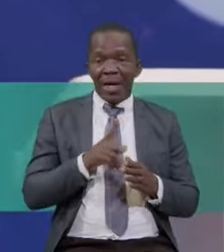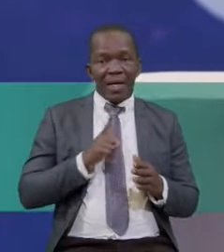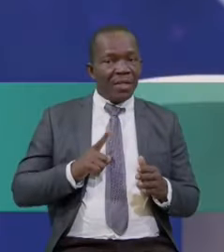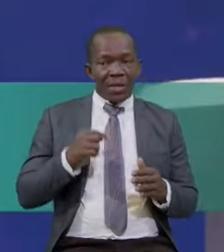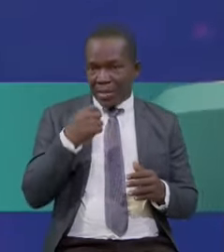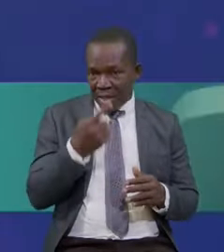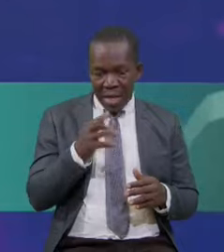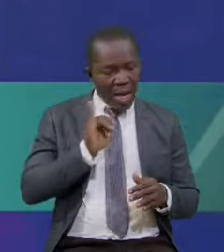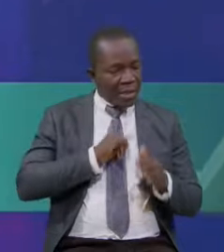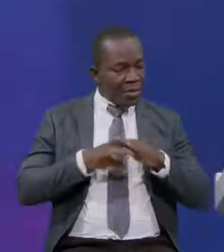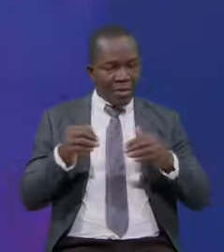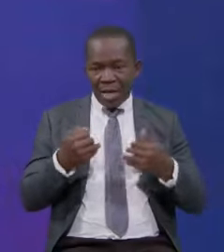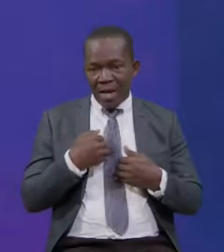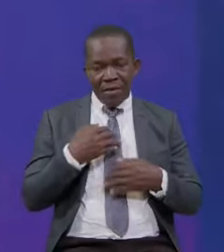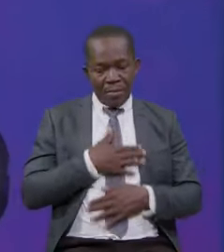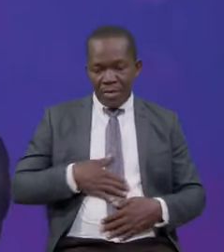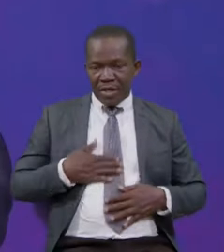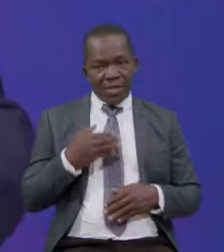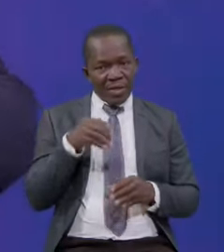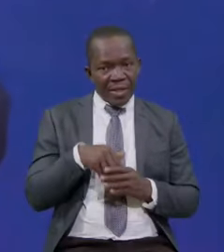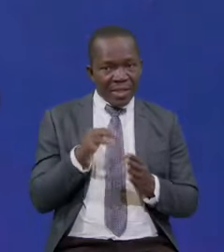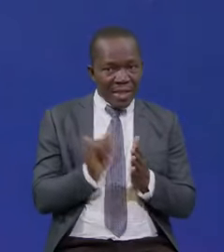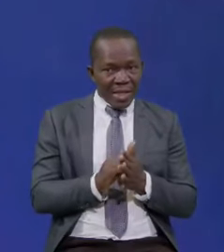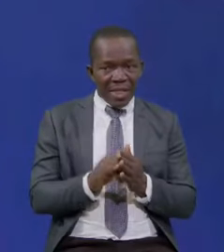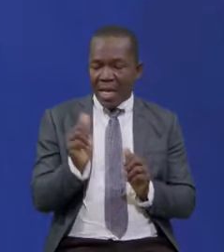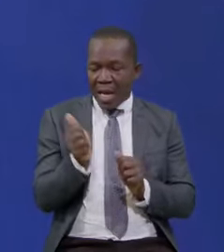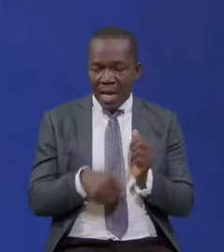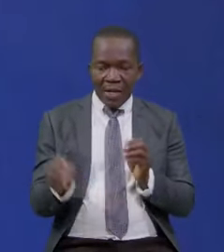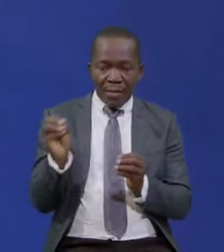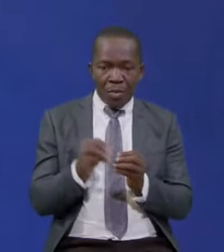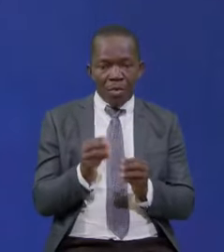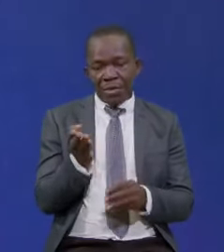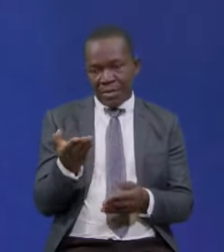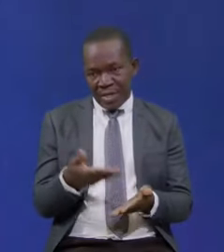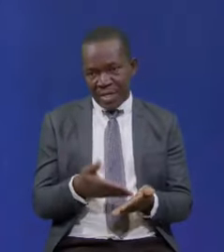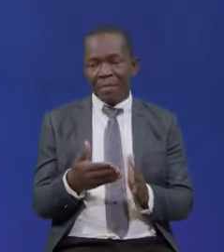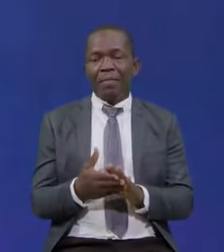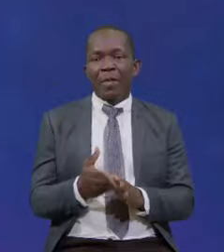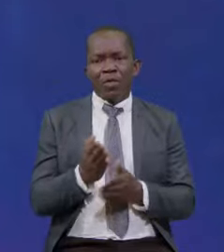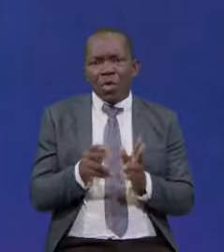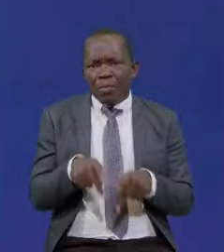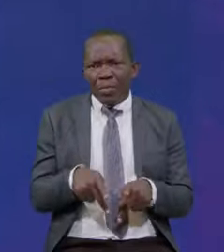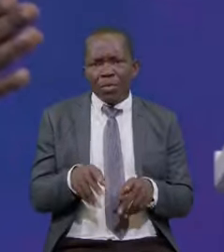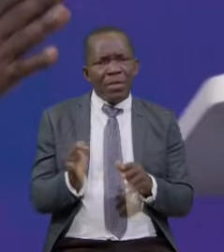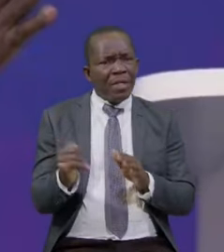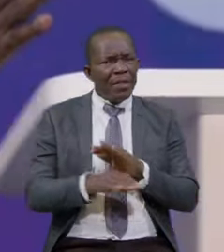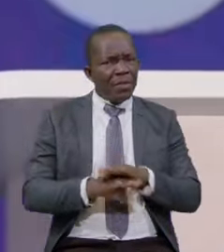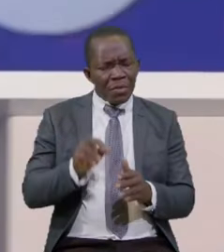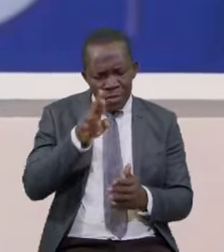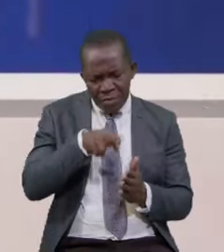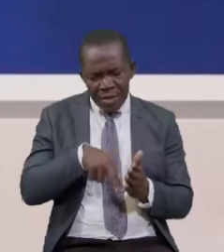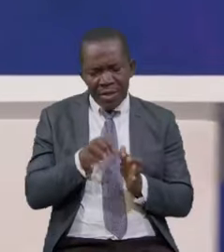gens qui ne lisent pas toute la Bible comprenez quand vous achetez un livre